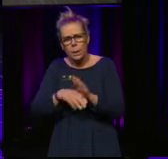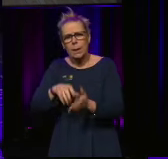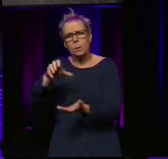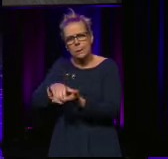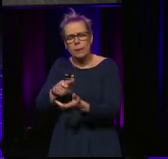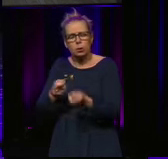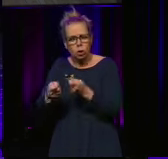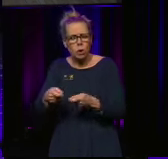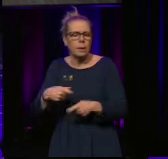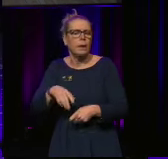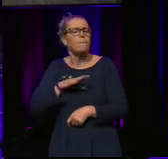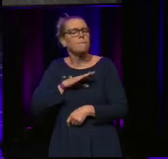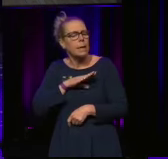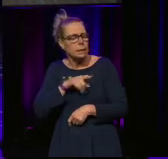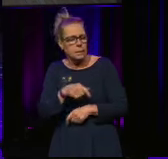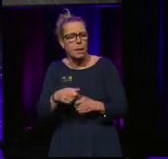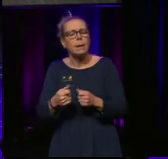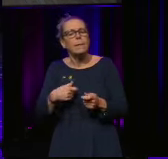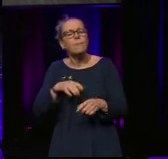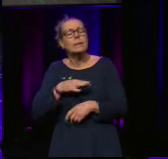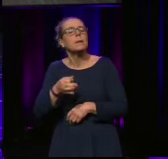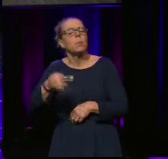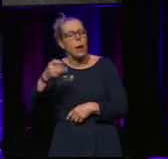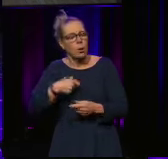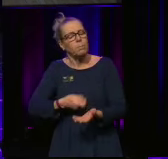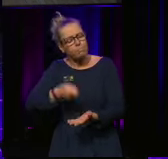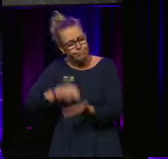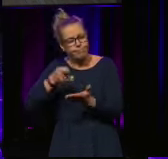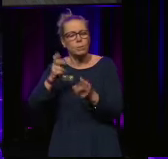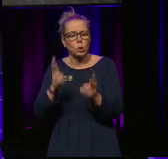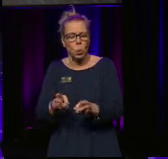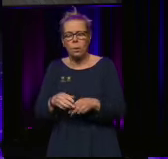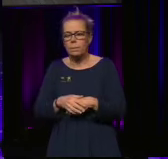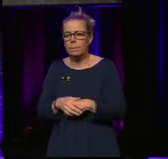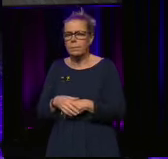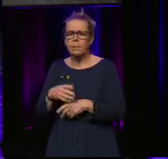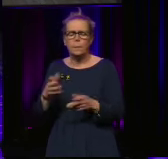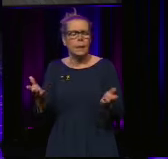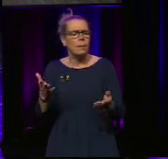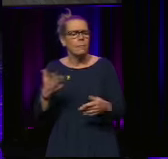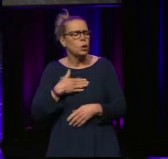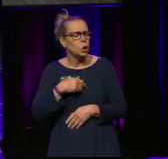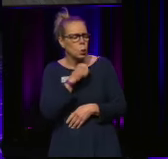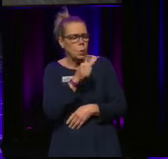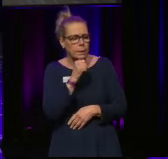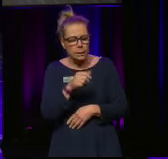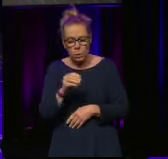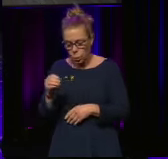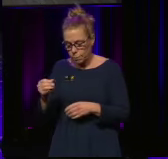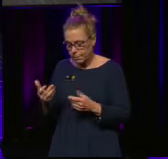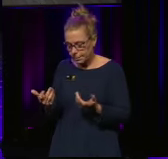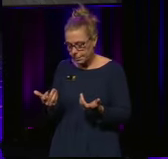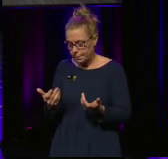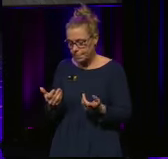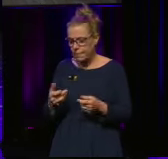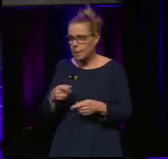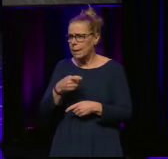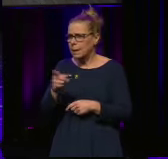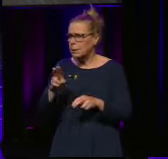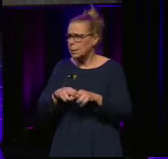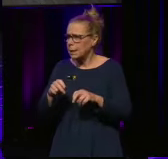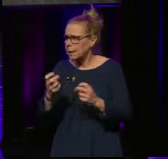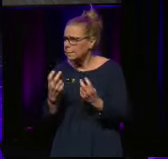och det kan faktiskt finnas en poäng i att slå fast det. Anders, vad säger du? Jag stod och funderade på om ni som sitter här inne, jag tror